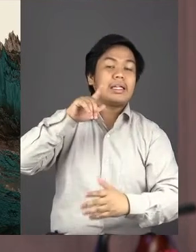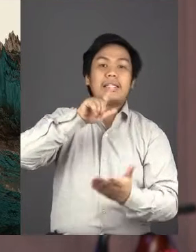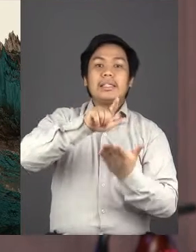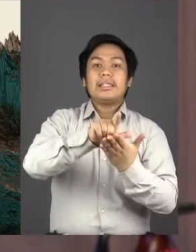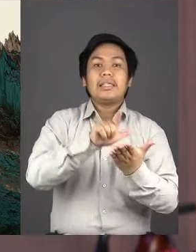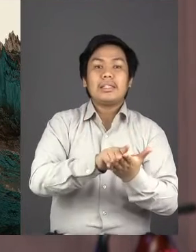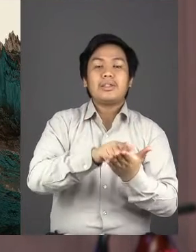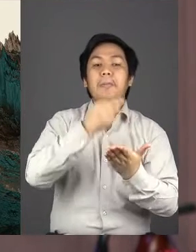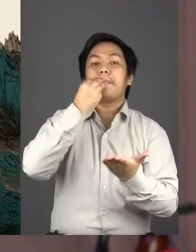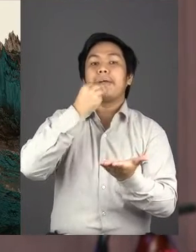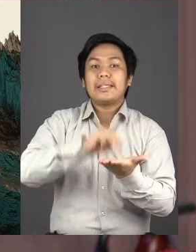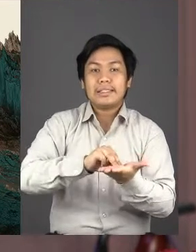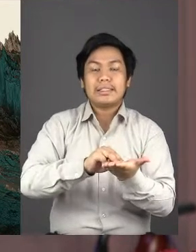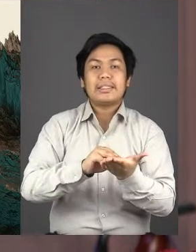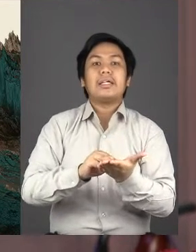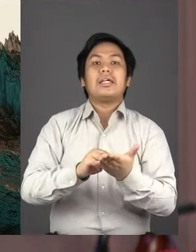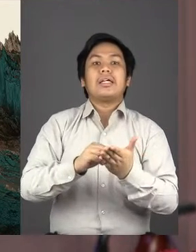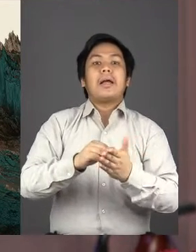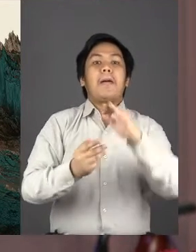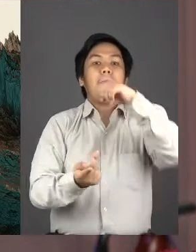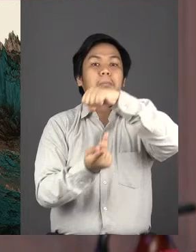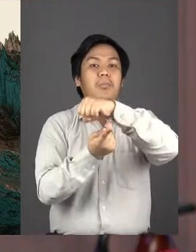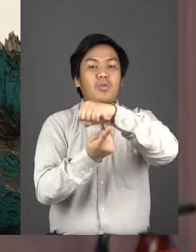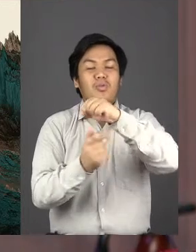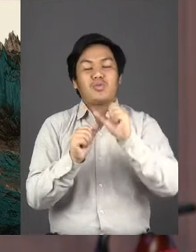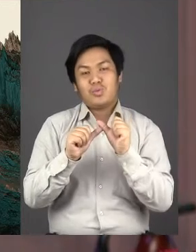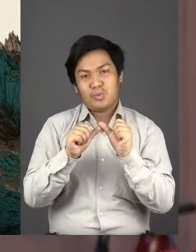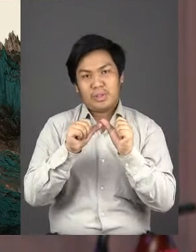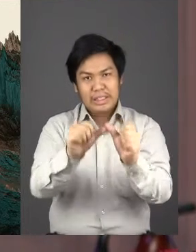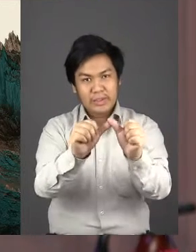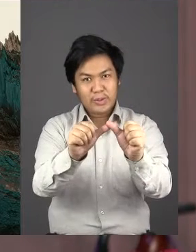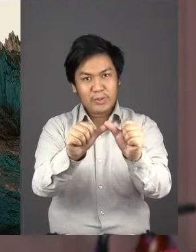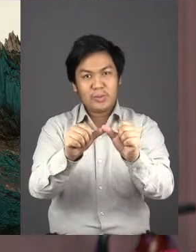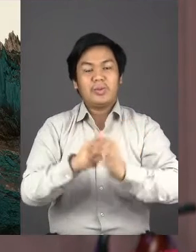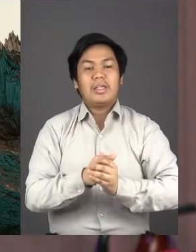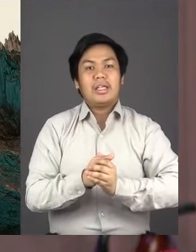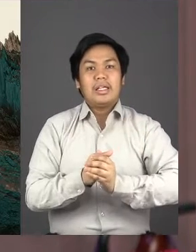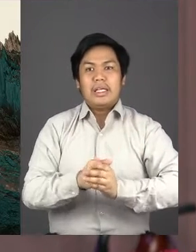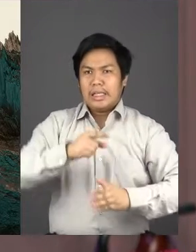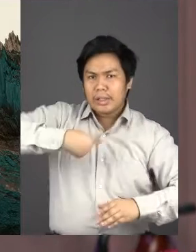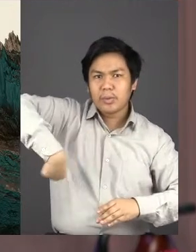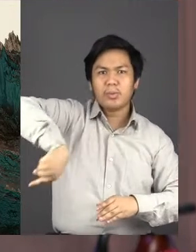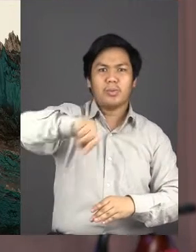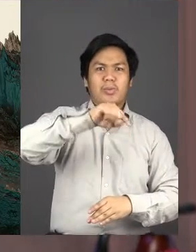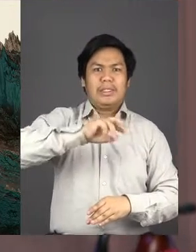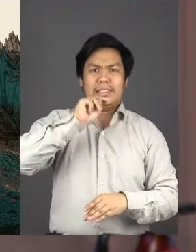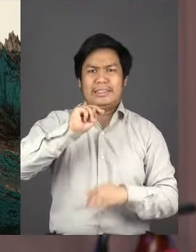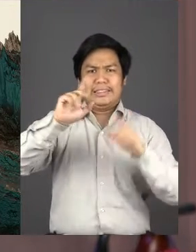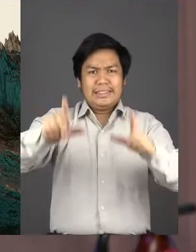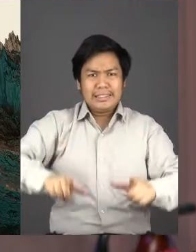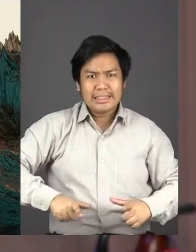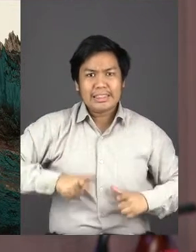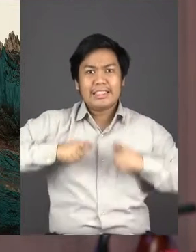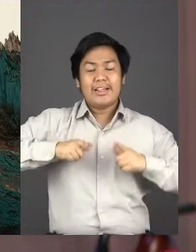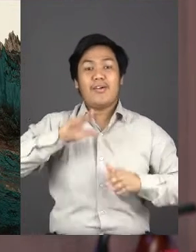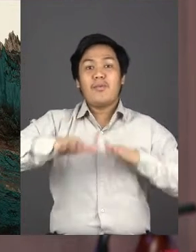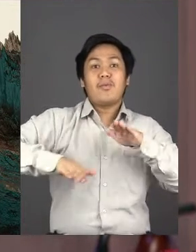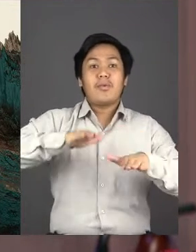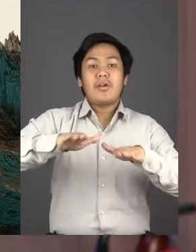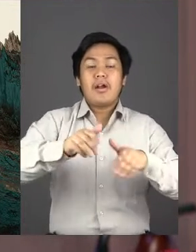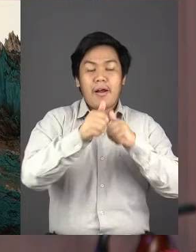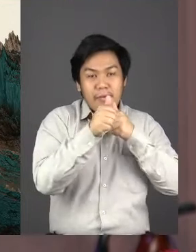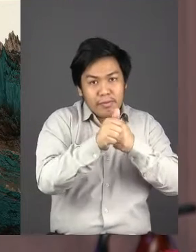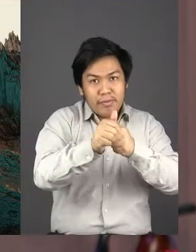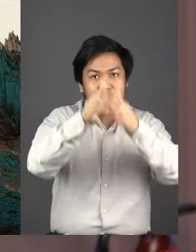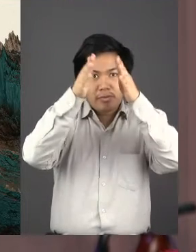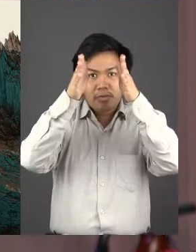na nagpapatuloy ang panawagan ni Apostol Pablo na lumakad o mamuhay ang mga alagad ni